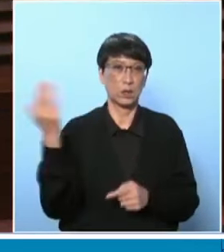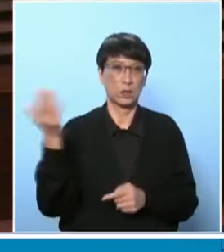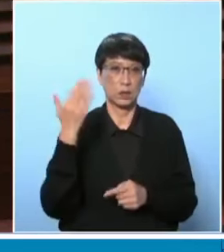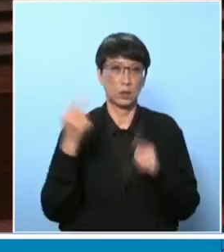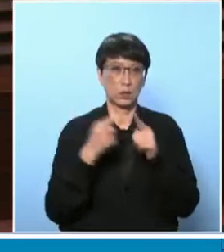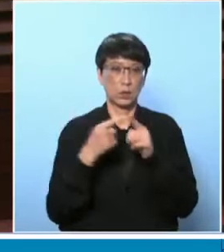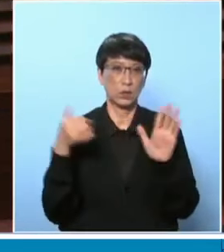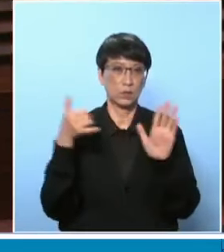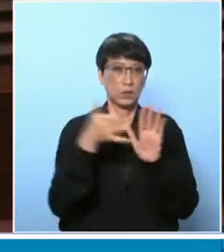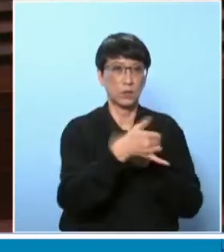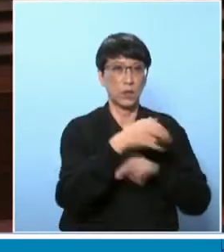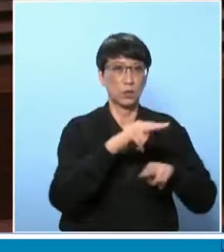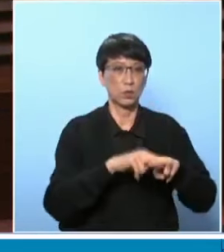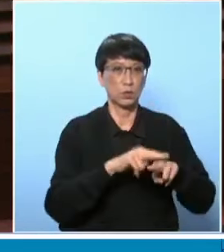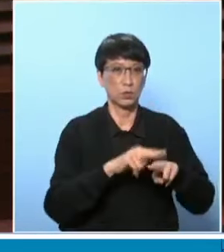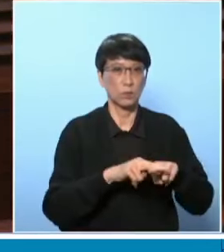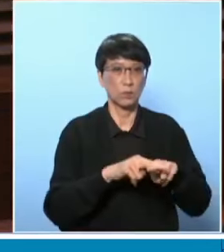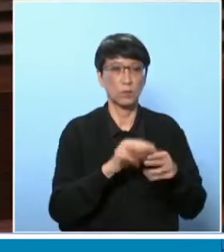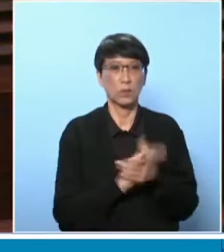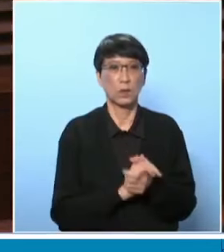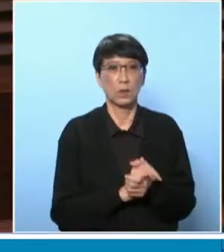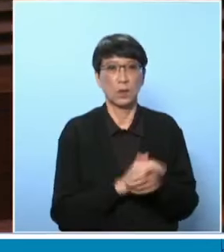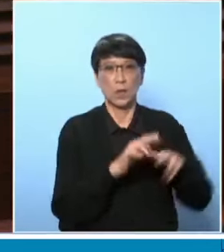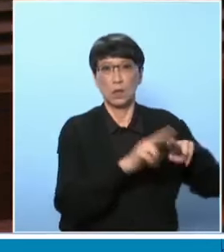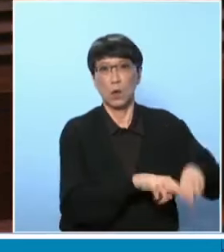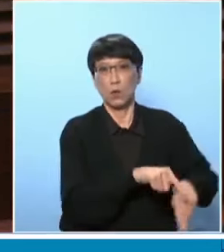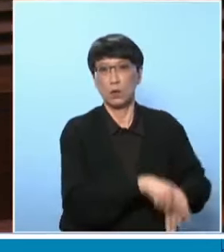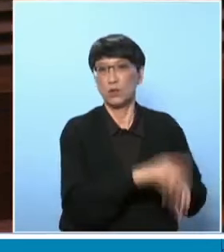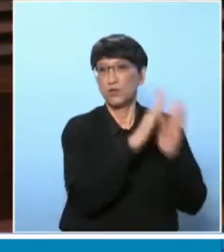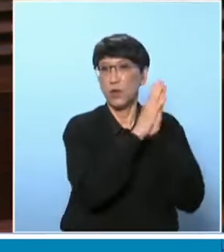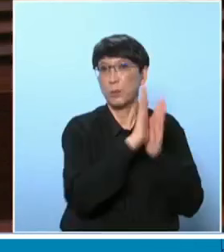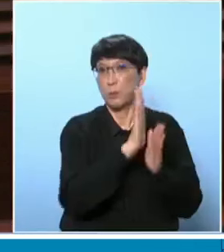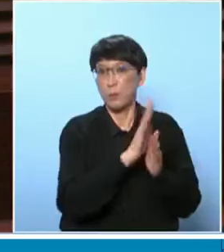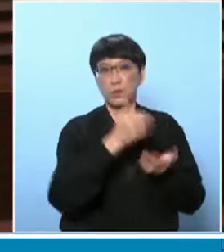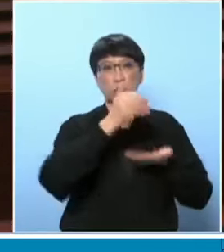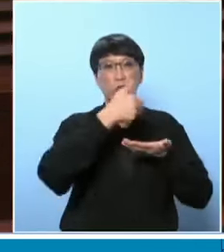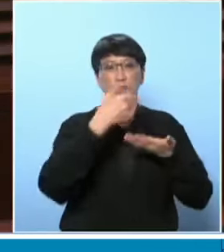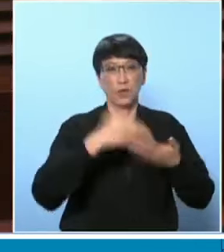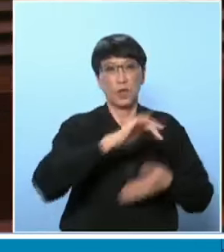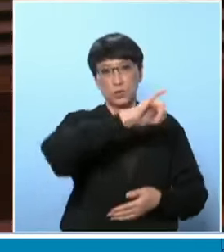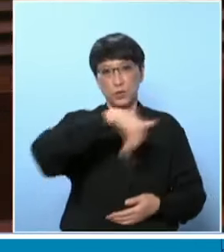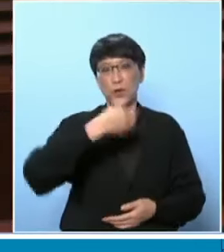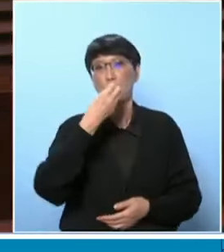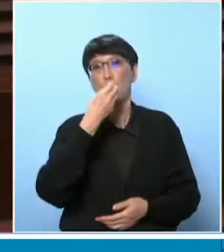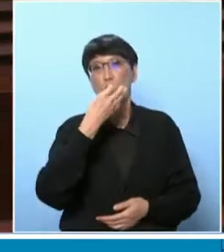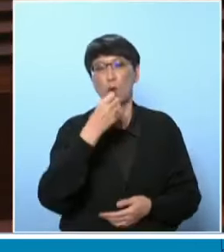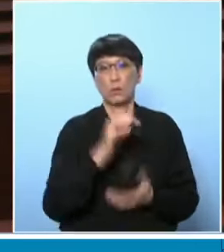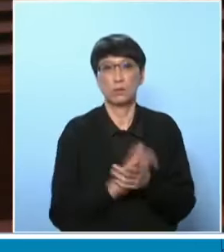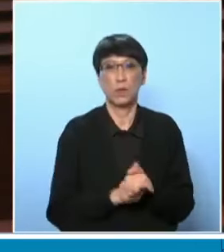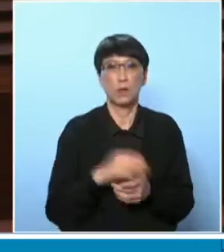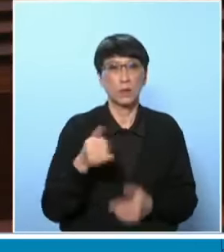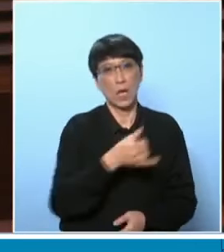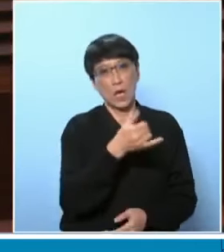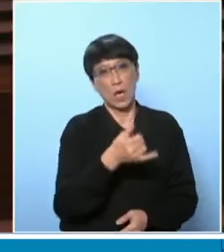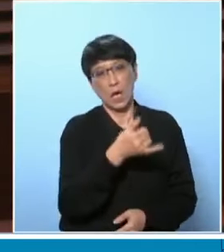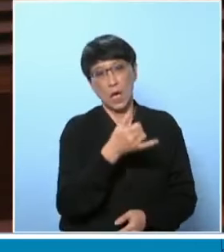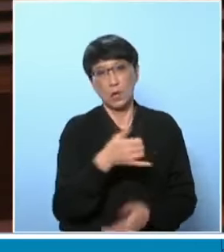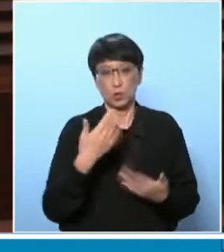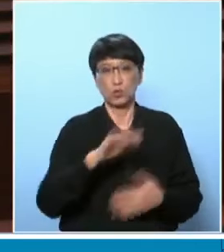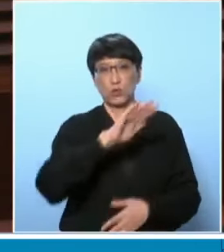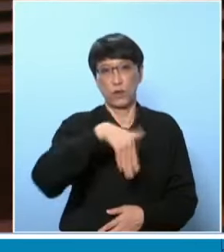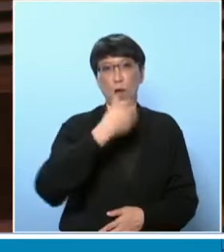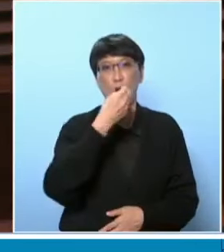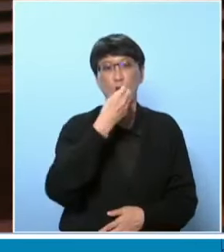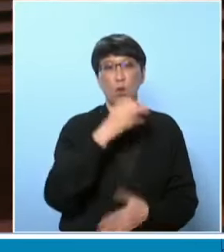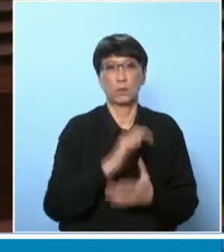到內地，我哋香港居民上到內地，我哋都唔過夜。可能我哋過去食餐飯，我哋翻過嚟；我哋過去行咗一啲地方，我哋翻